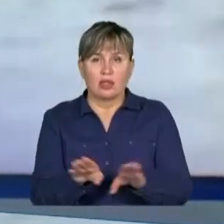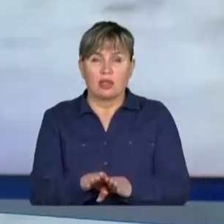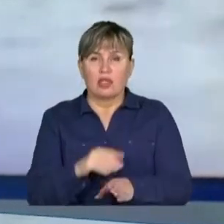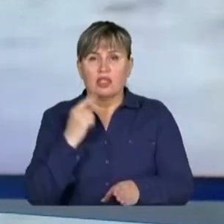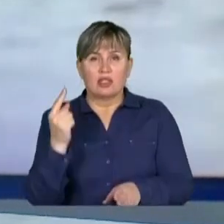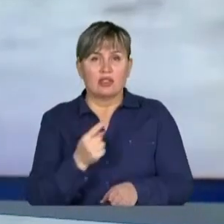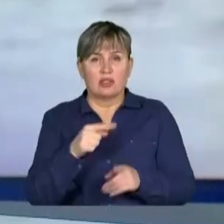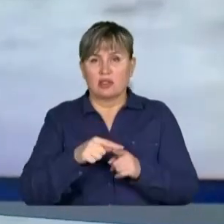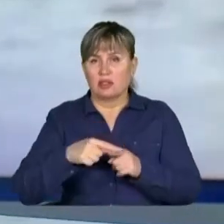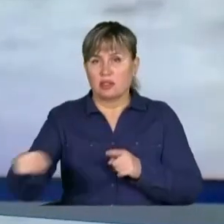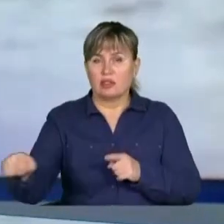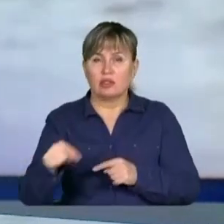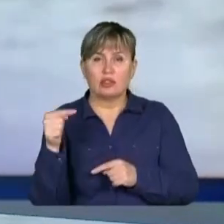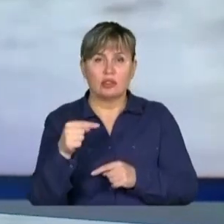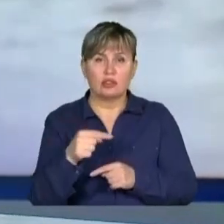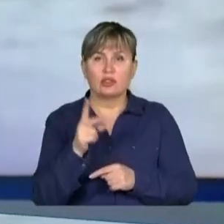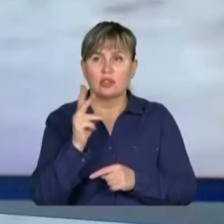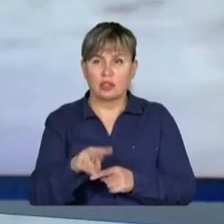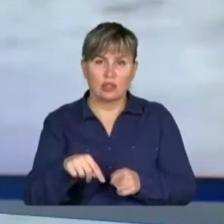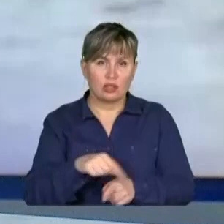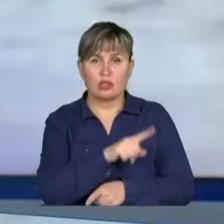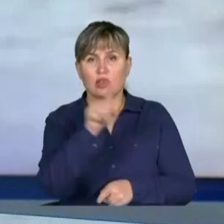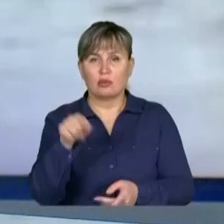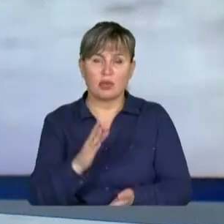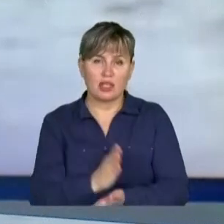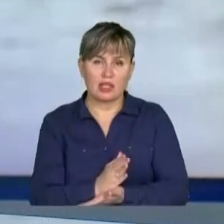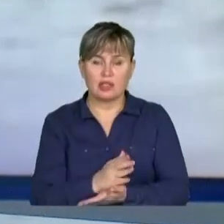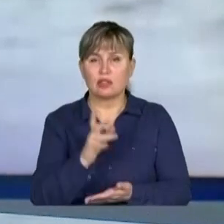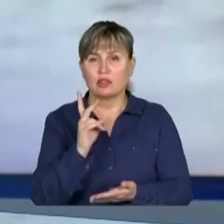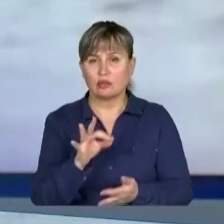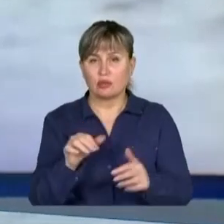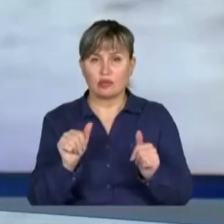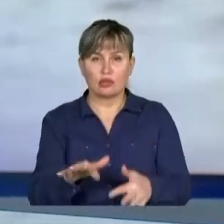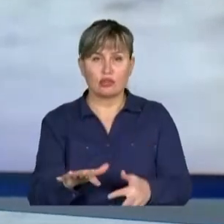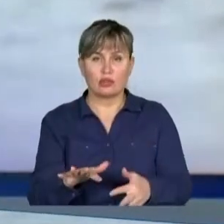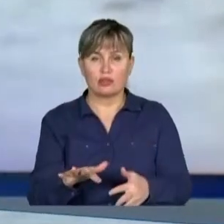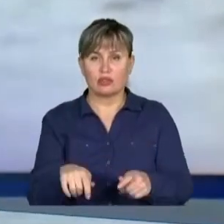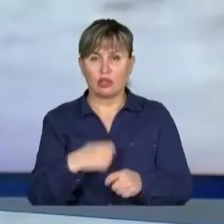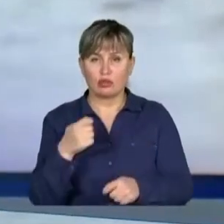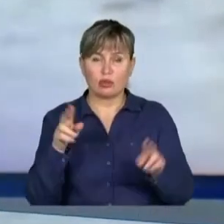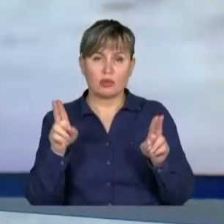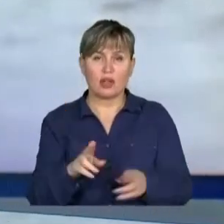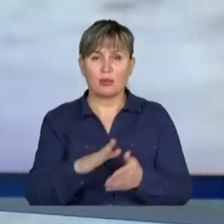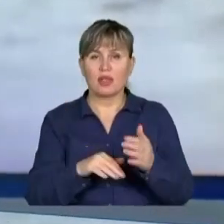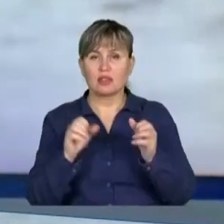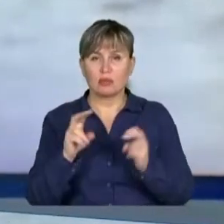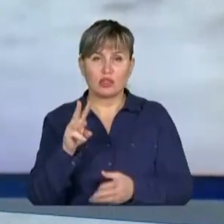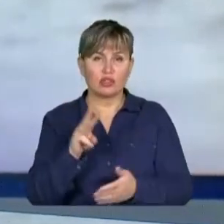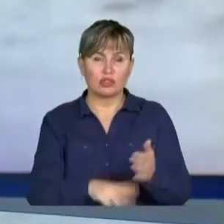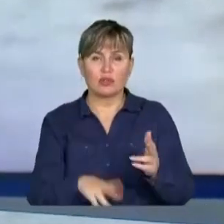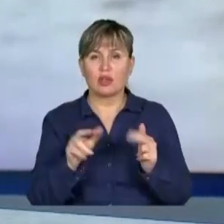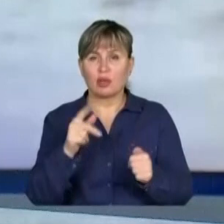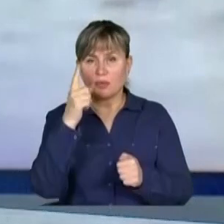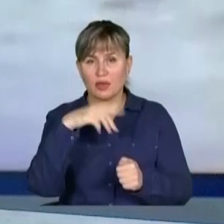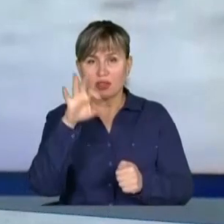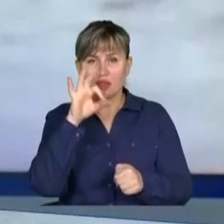объезд длиной почти в 1000 километров. А вот смельчаков, решающихся нарушить правила безопасности, штрафуют как